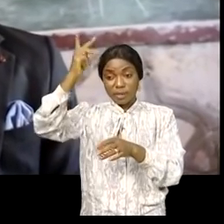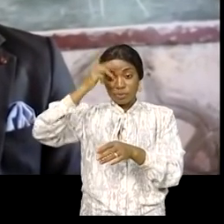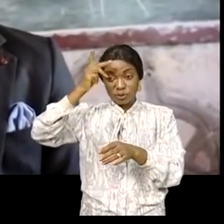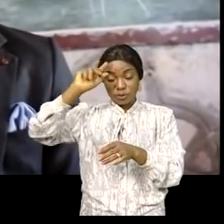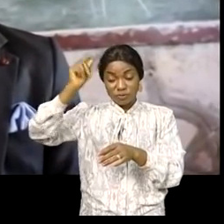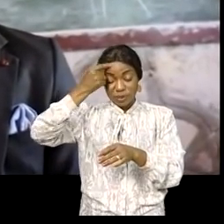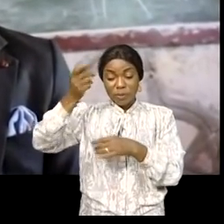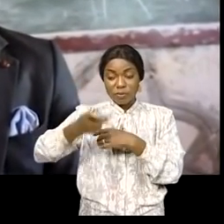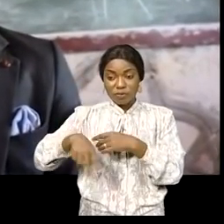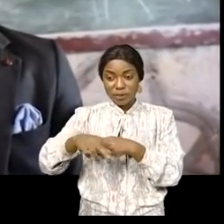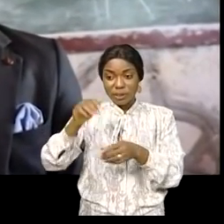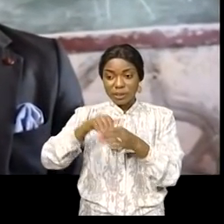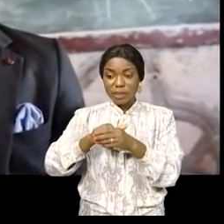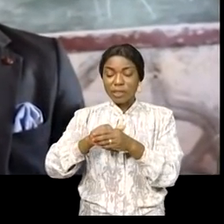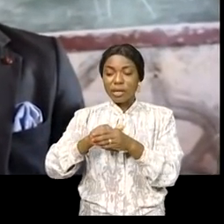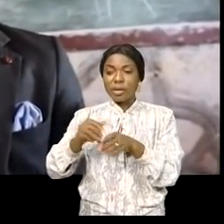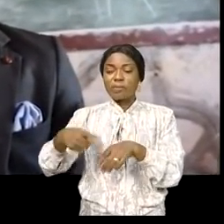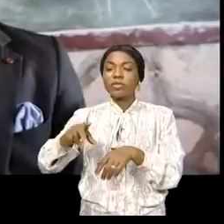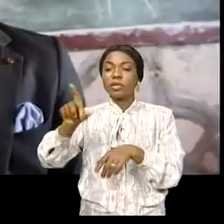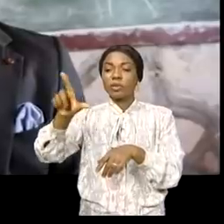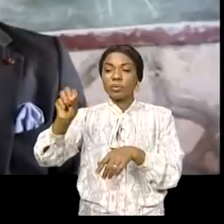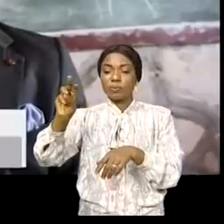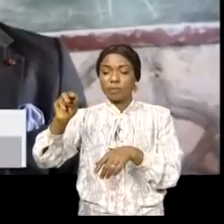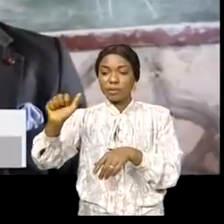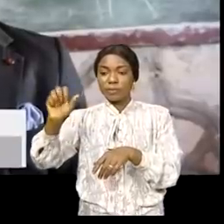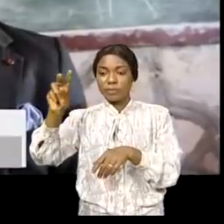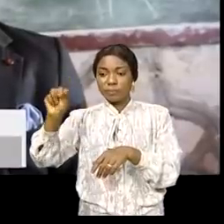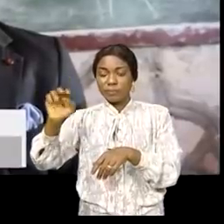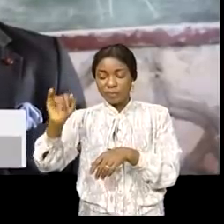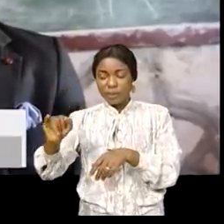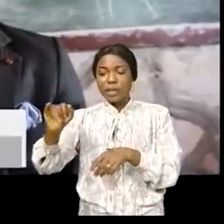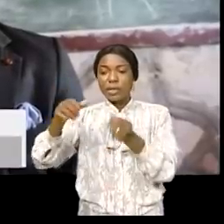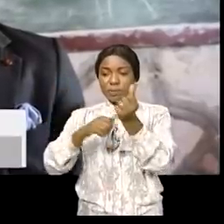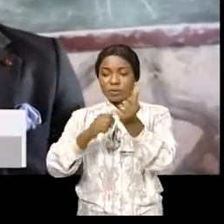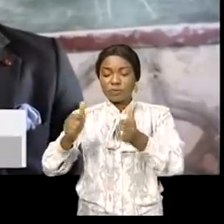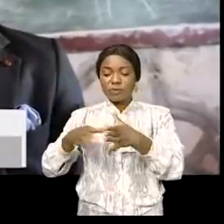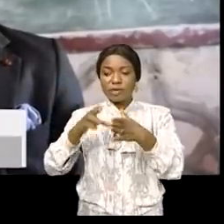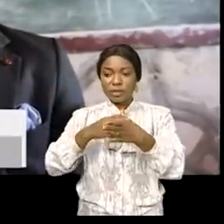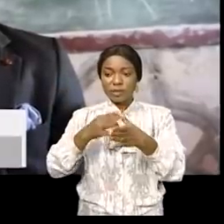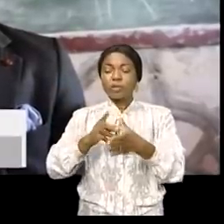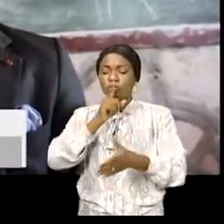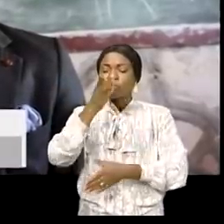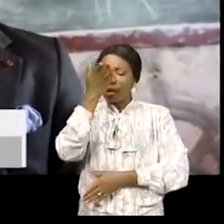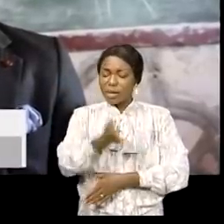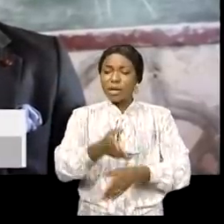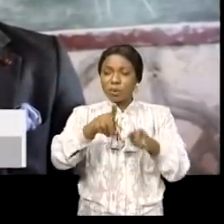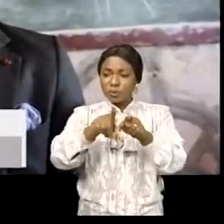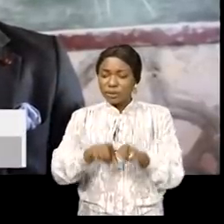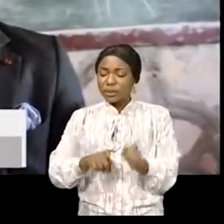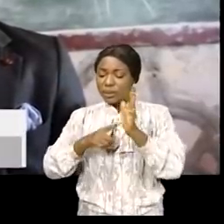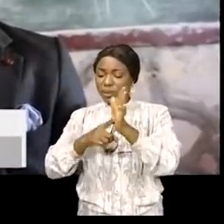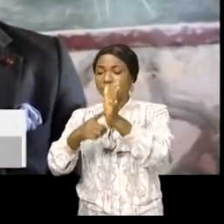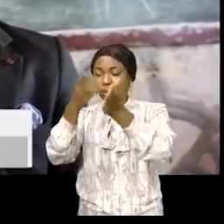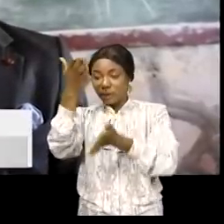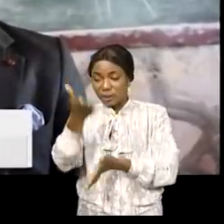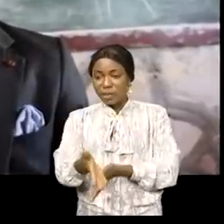provincial de la province de la Lomami que la personne vivant avec handicap trouve sa place et qu'elle soit aussi placée au cœur et au centre des intérêts de cette